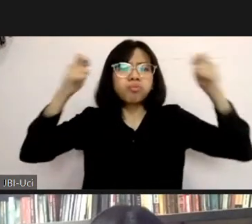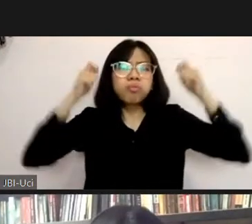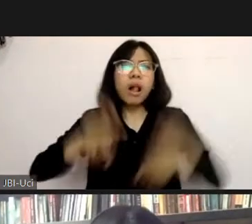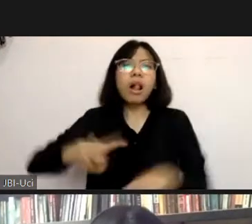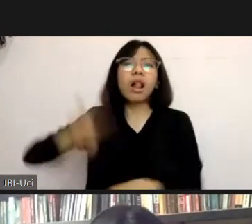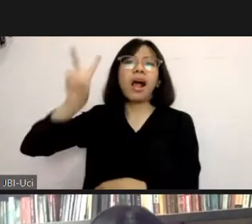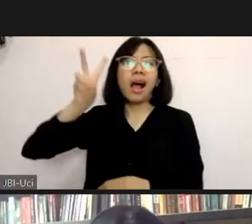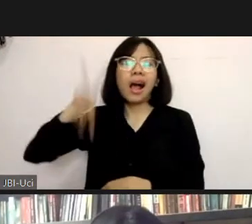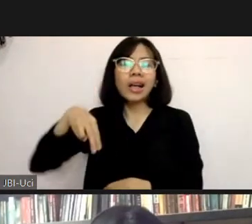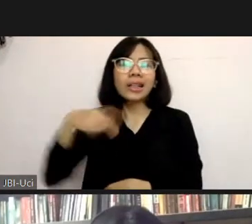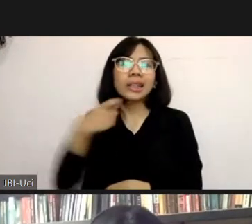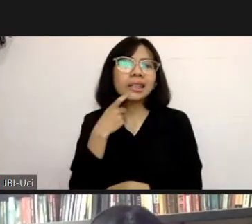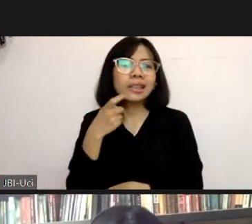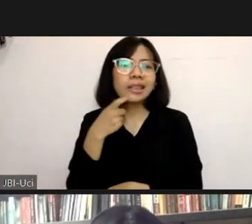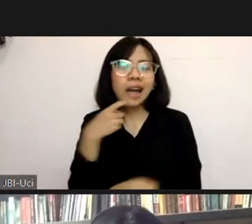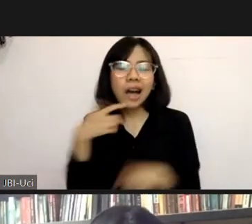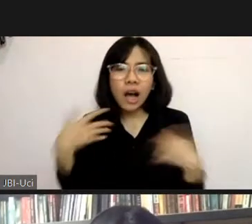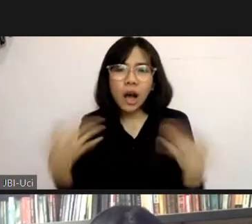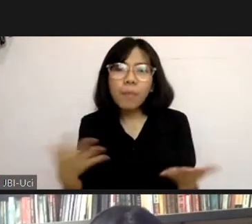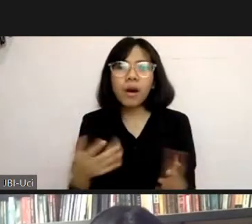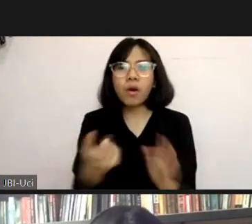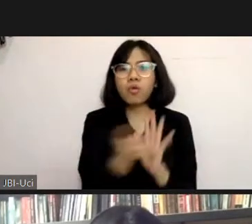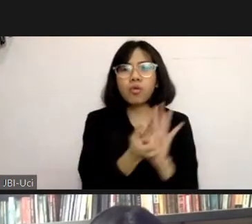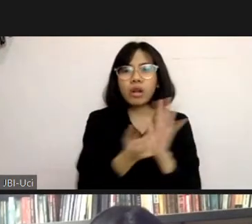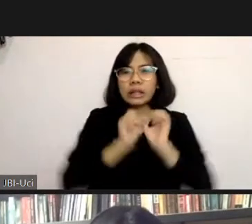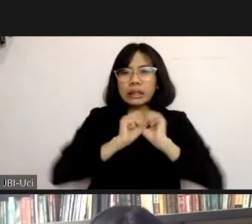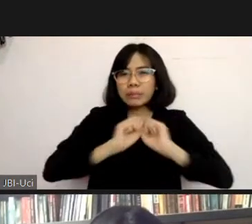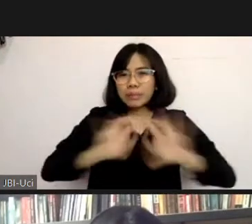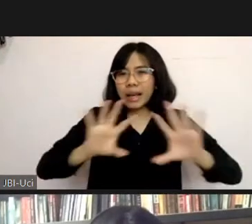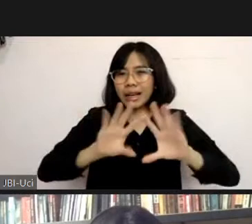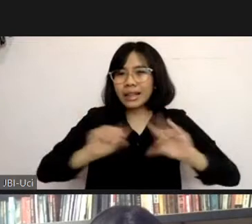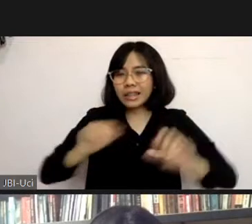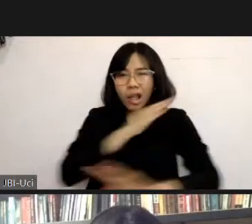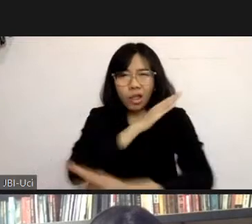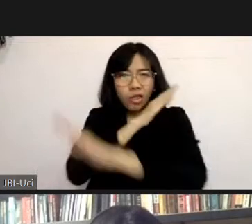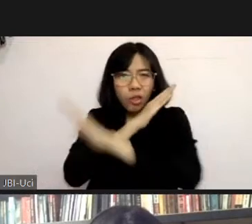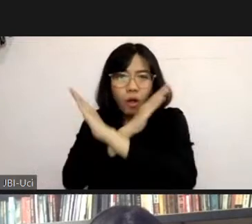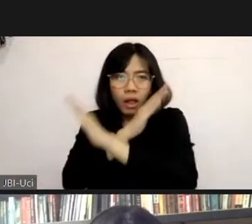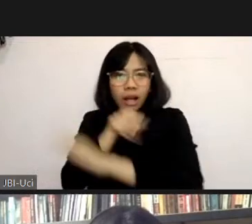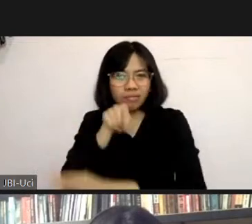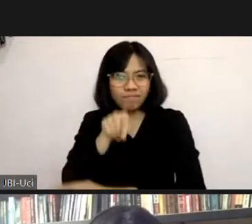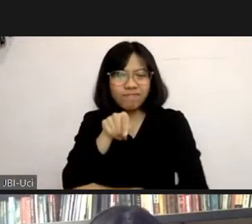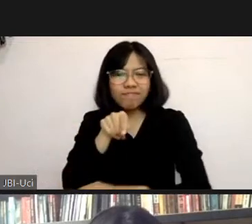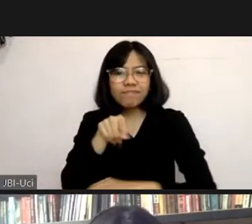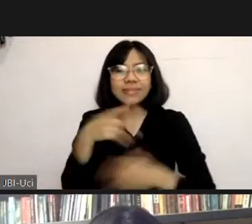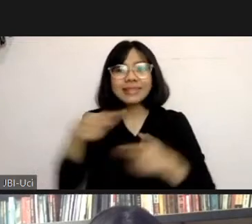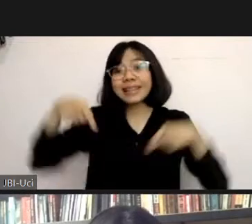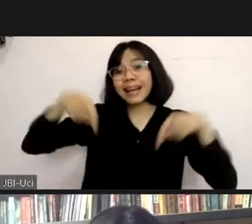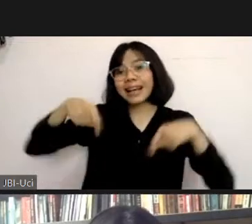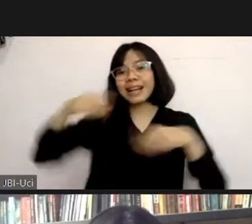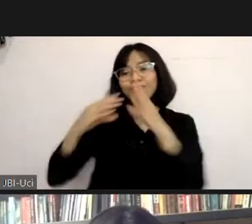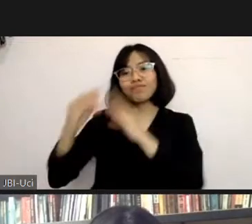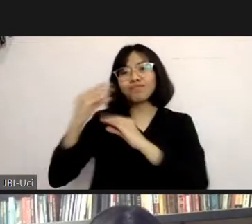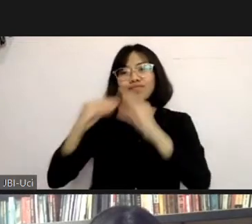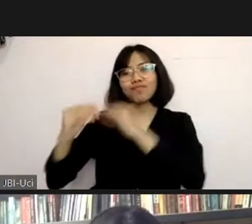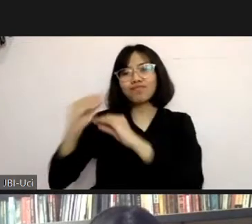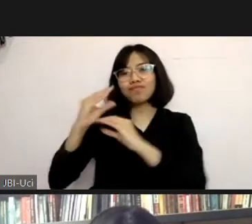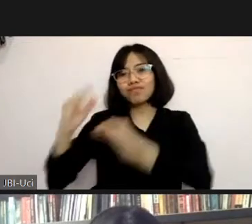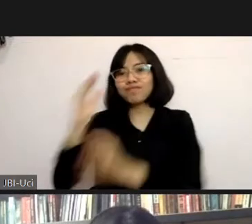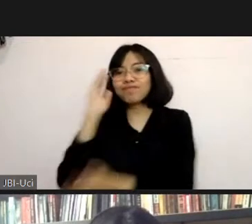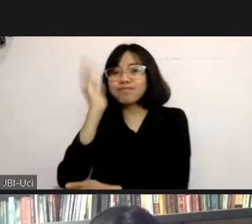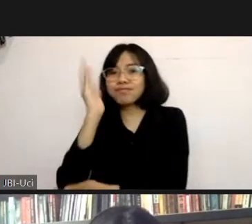menolak RUU Omnibus Cipta Kerja. Dalam diskusi kali ini kita akan mendengarkan paparan dari para